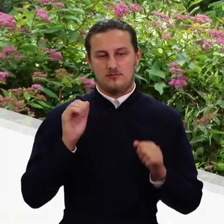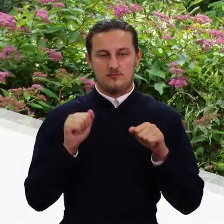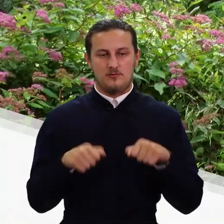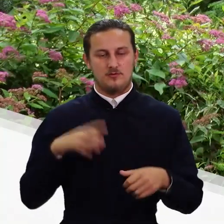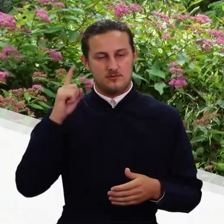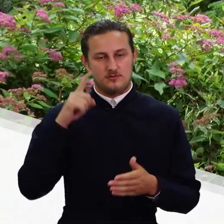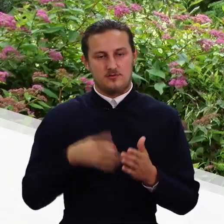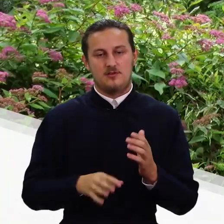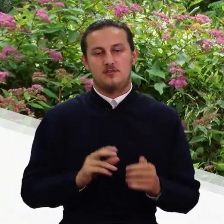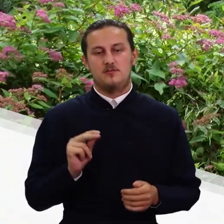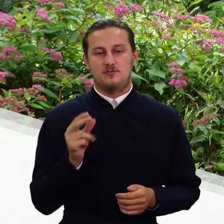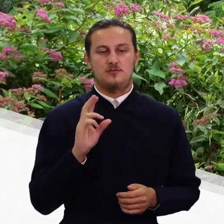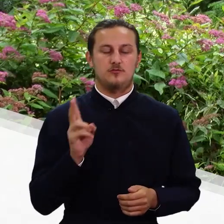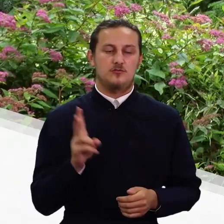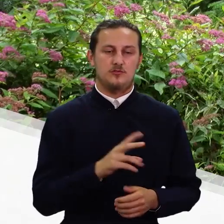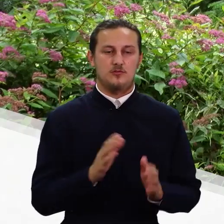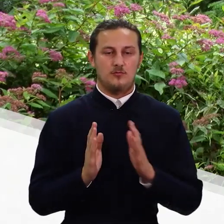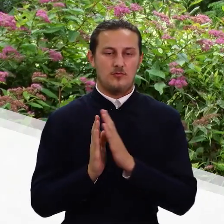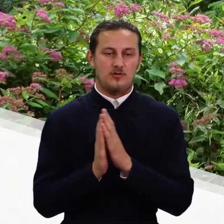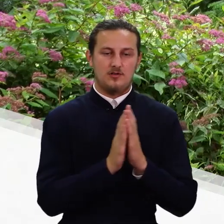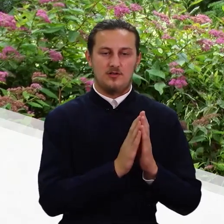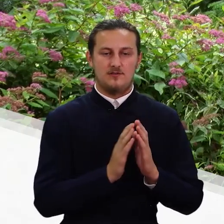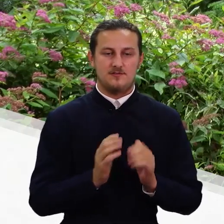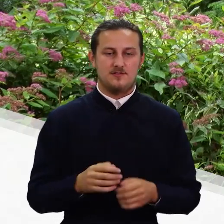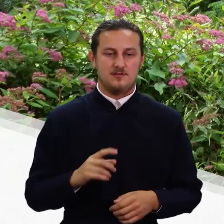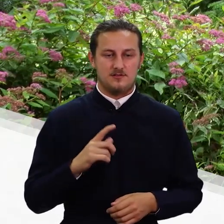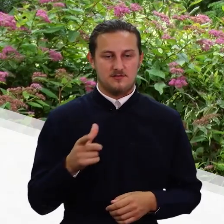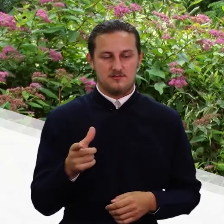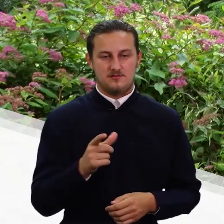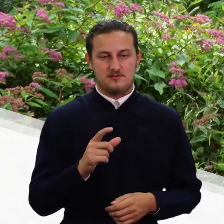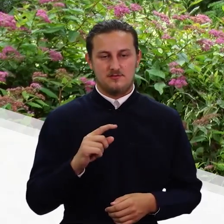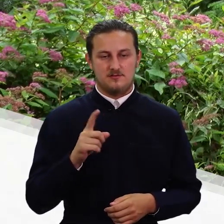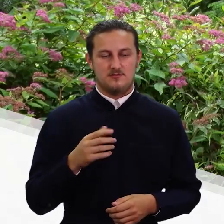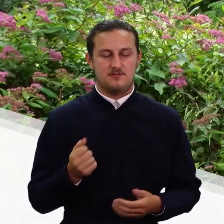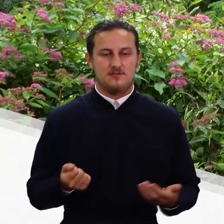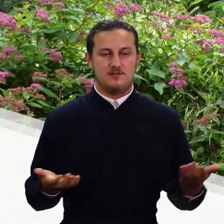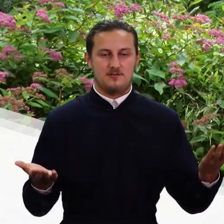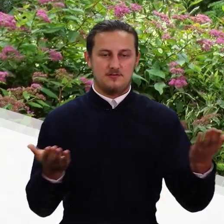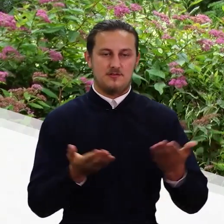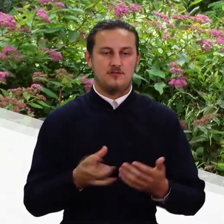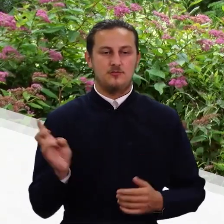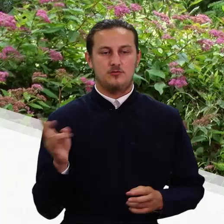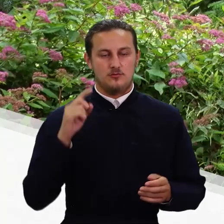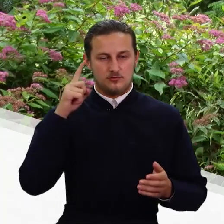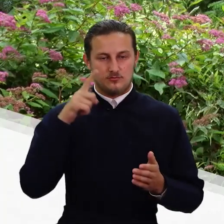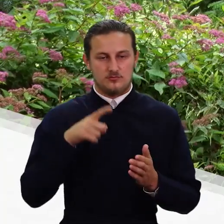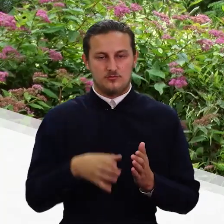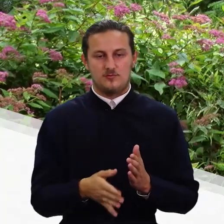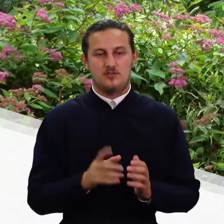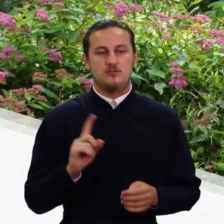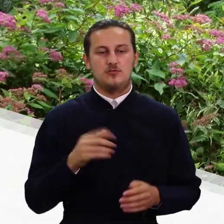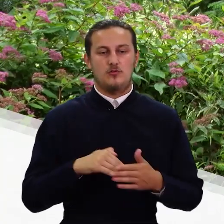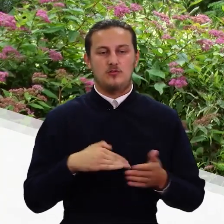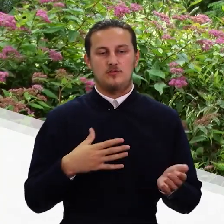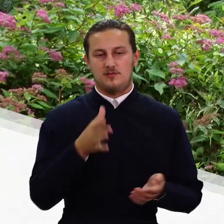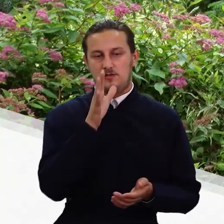дізнаватися? Треба розуміти, що з секунди, з моменту нашого хрещення і з моменту того, коли нам дають